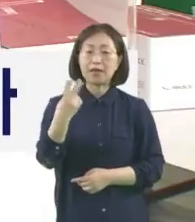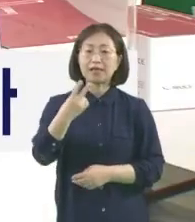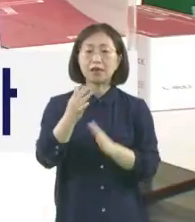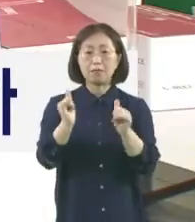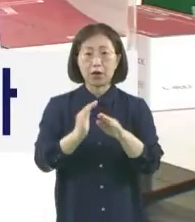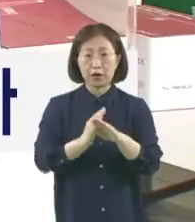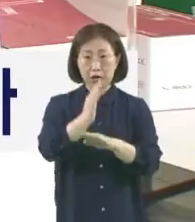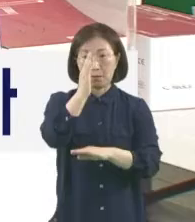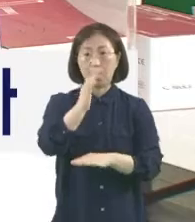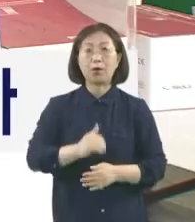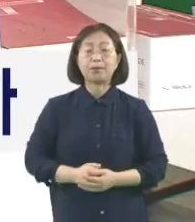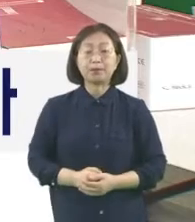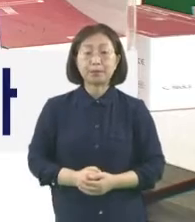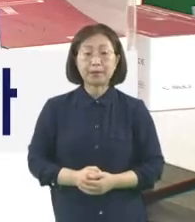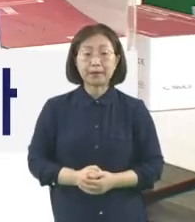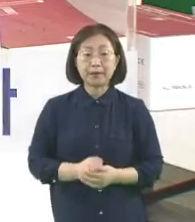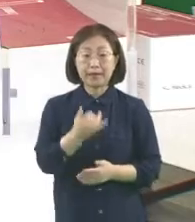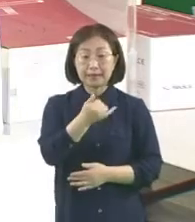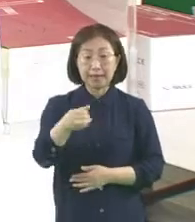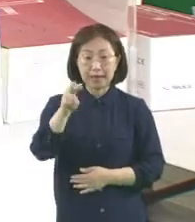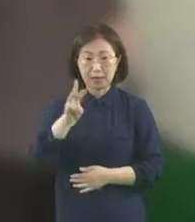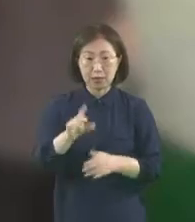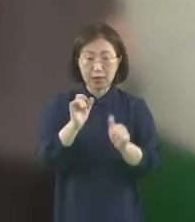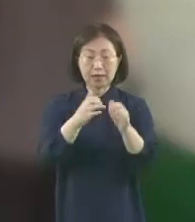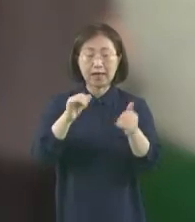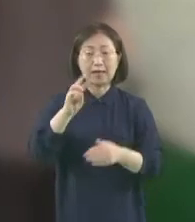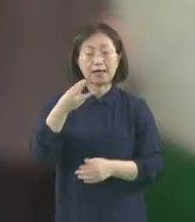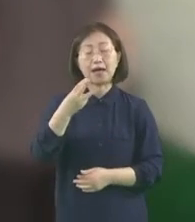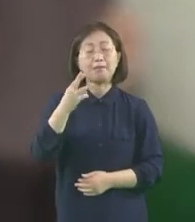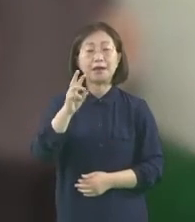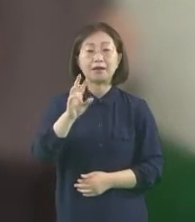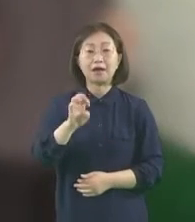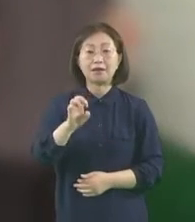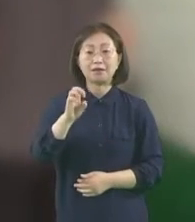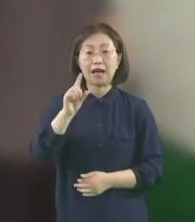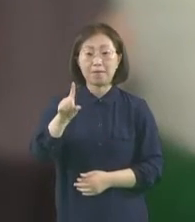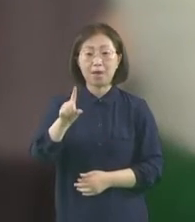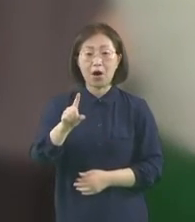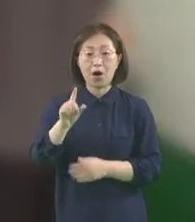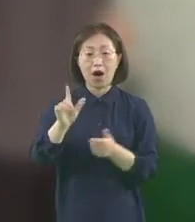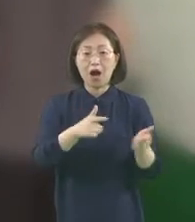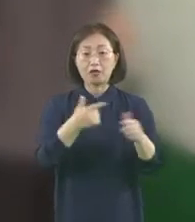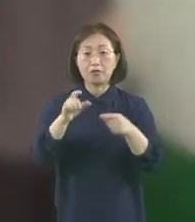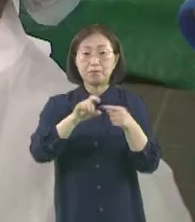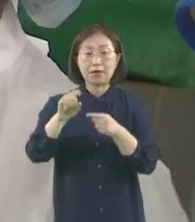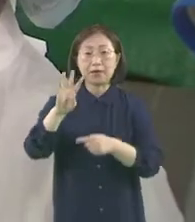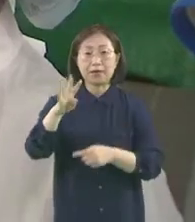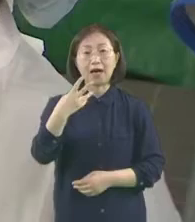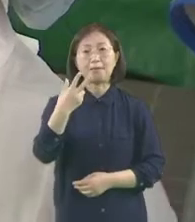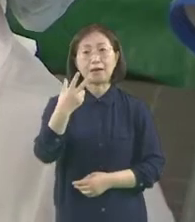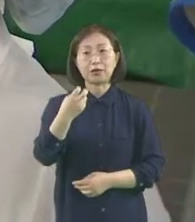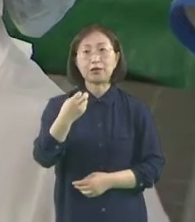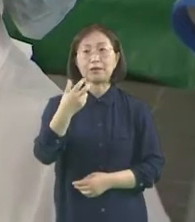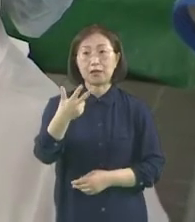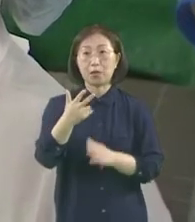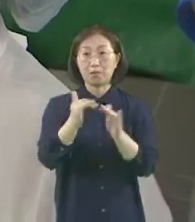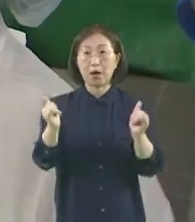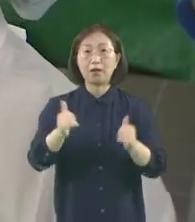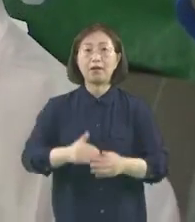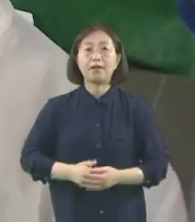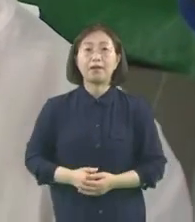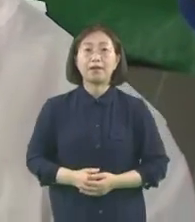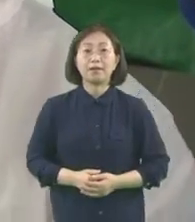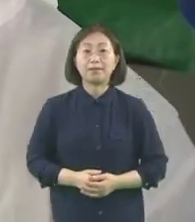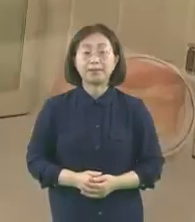2,000명대를 넘어섰습니다. 세종은 491명으로 주간 하루 평균 427명의 확진자가 나왔습니다.